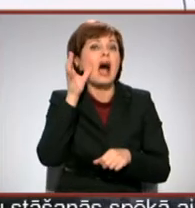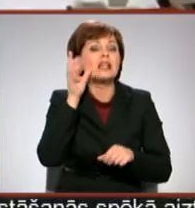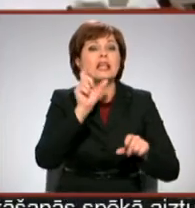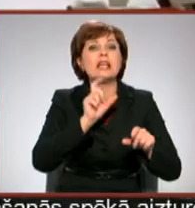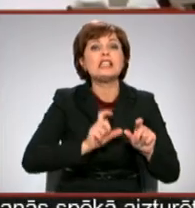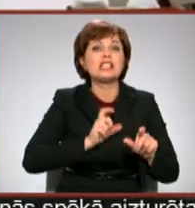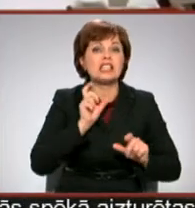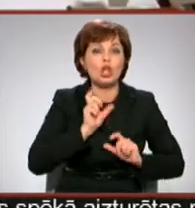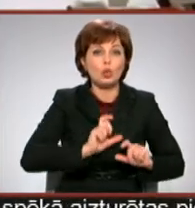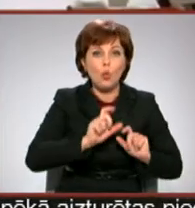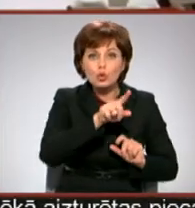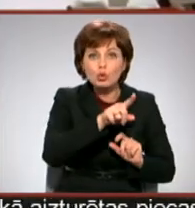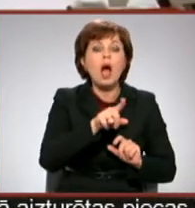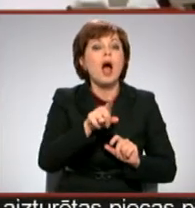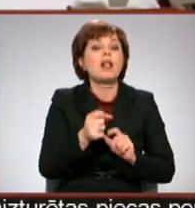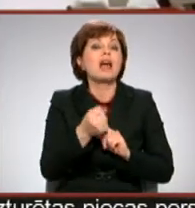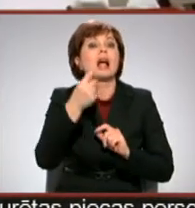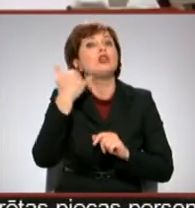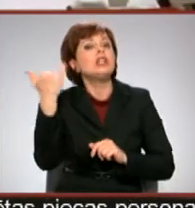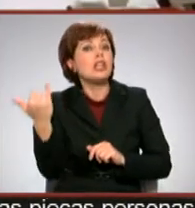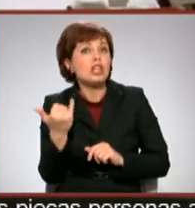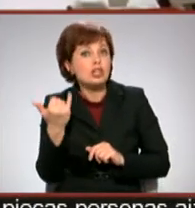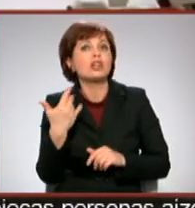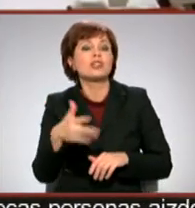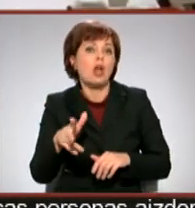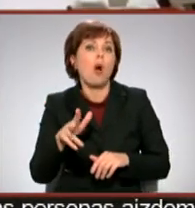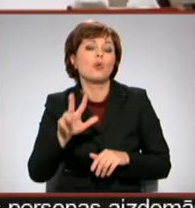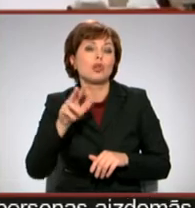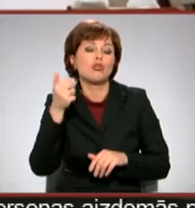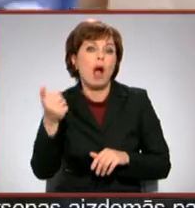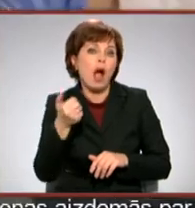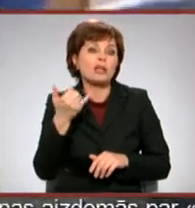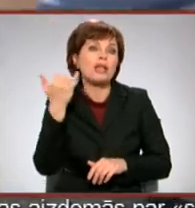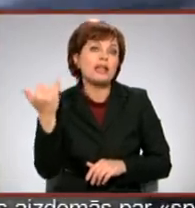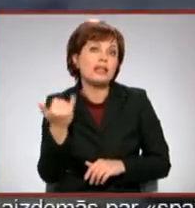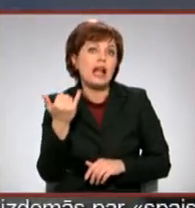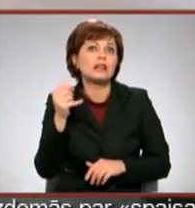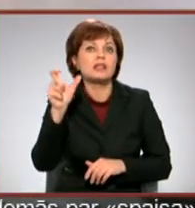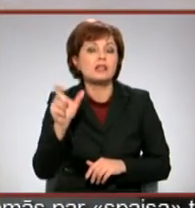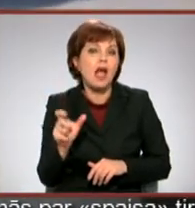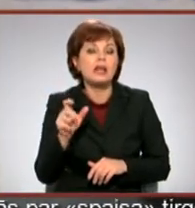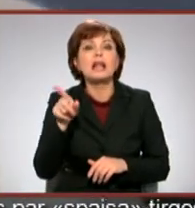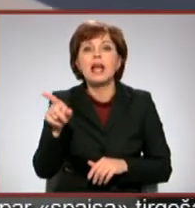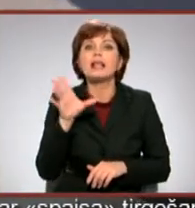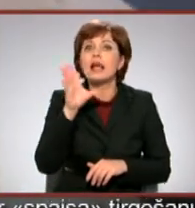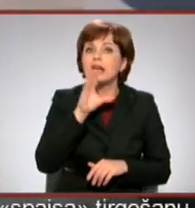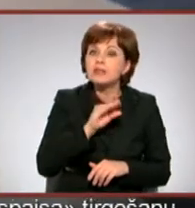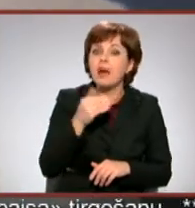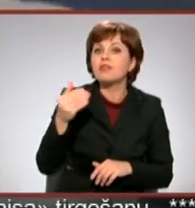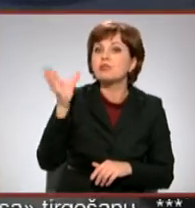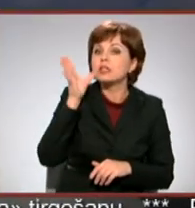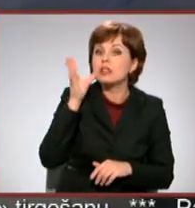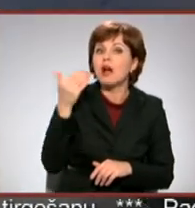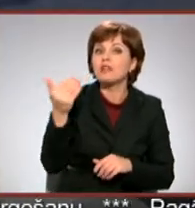radītu skolēniem interesi par šo jomu, jau 3. Gadu tiek rīkota zinātnes nedēļa. Tās ietvaros iespējams ne tikai apmeklēt zinātniekus viņu darba